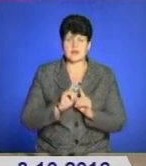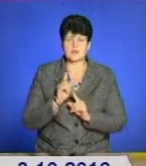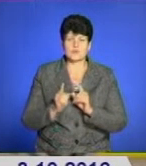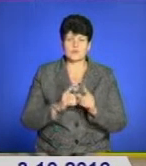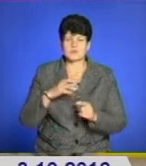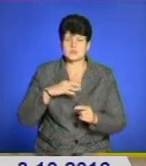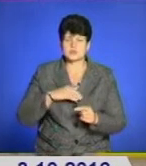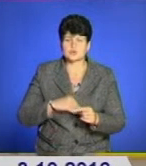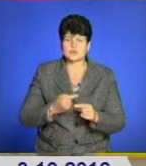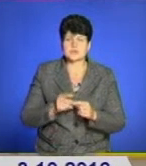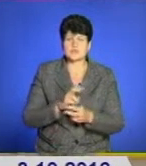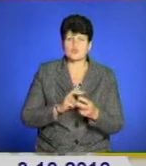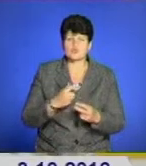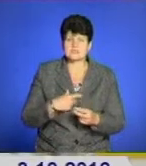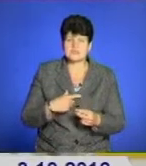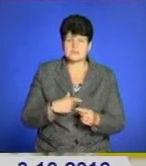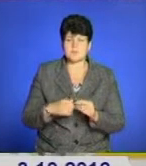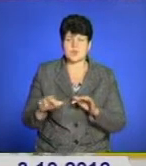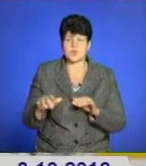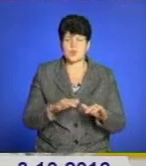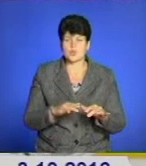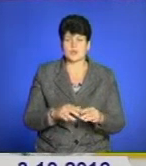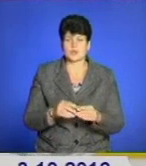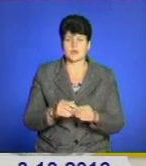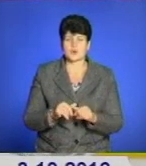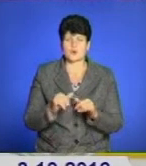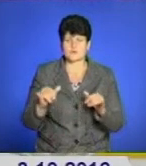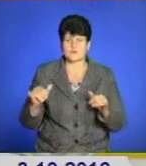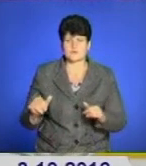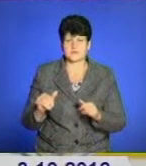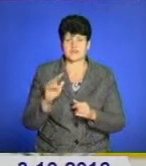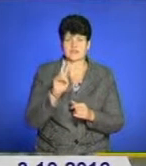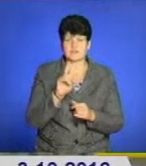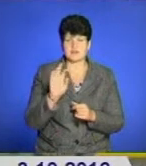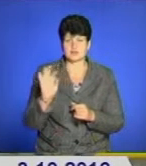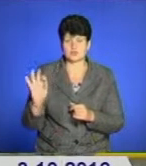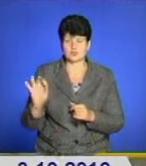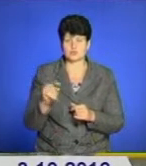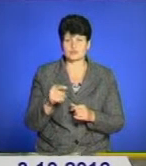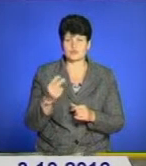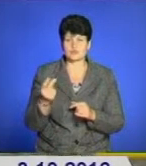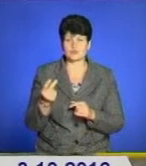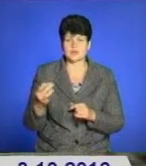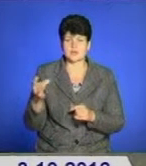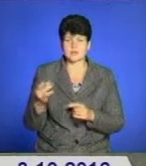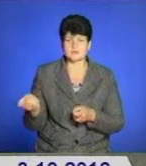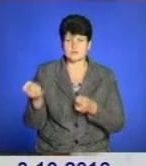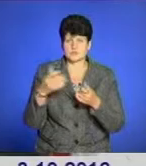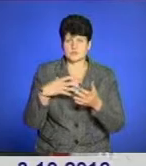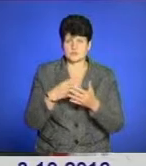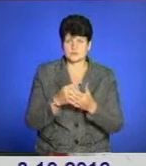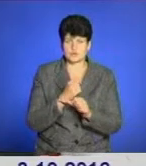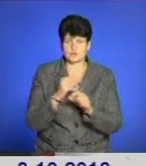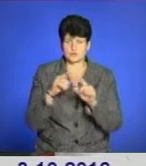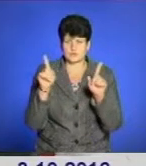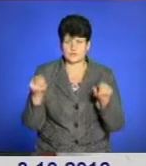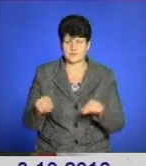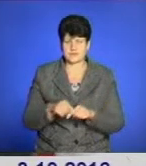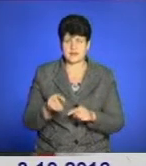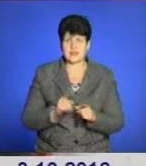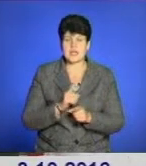пошук себе, творчий рух і розвиток. 2.0, бо Христина Снігур вдруге виходить на публіку зі своїм образотворчим доробком. Еволюція